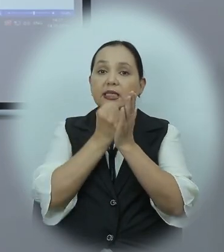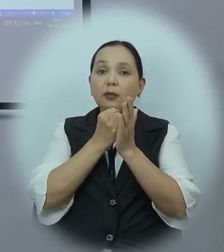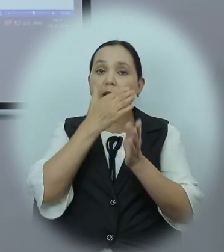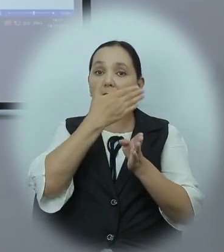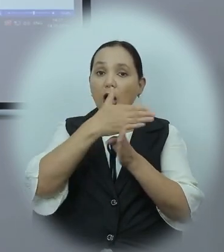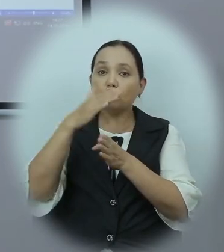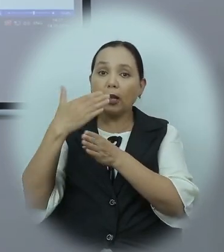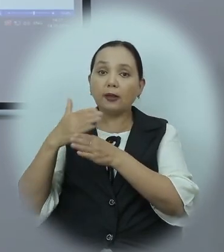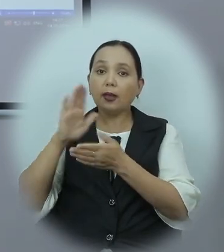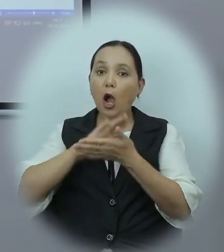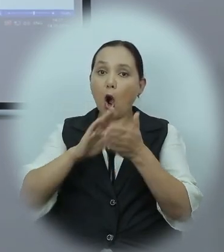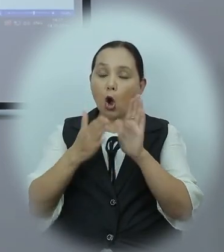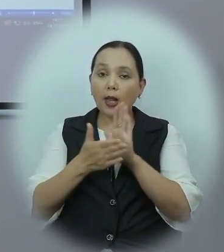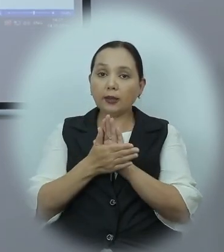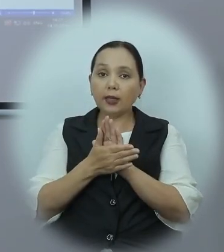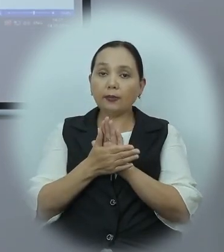ajratilgan holatda